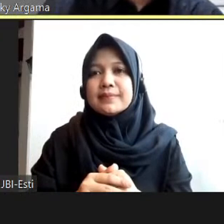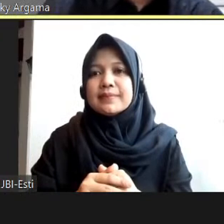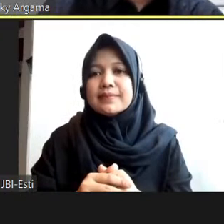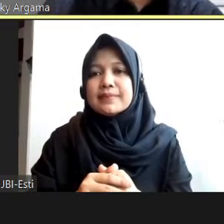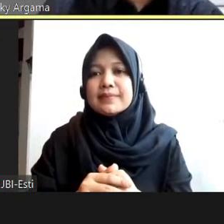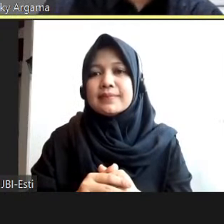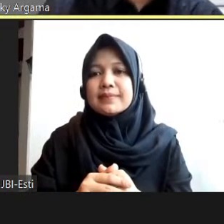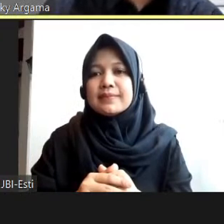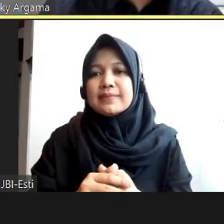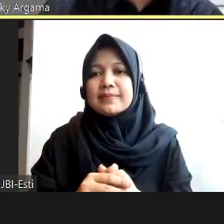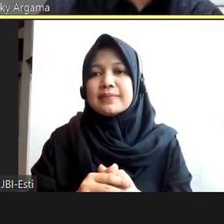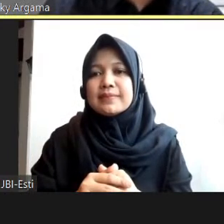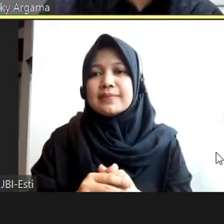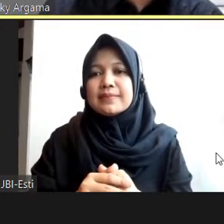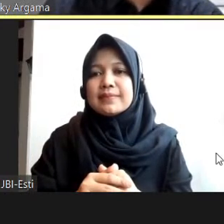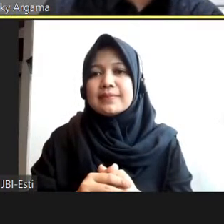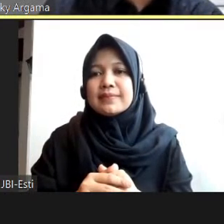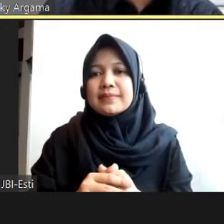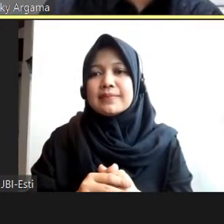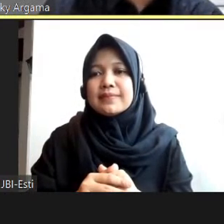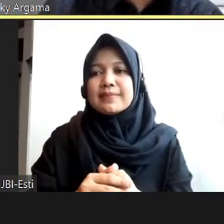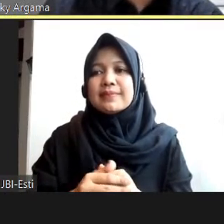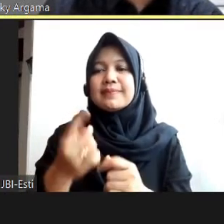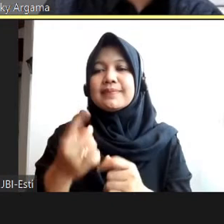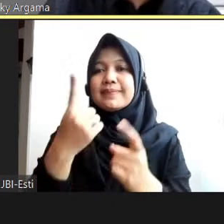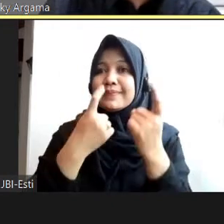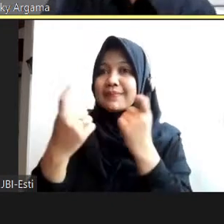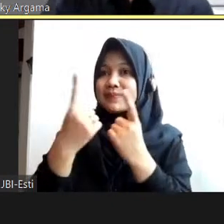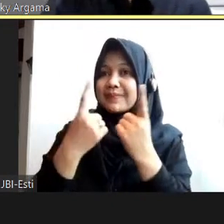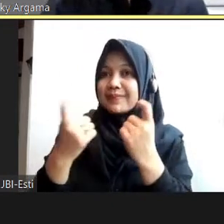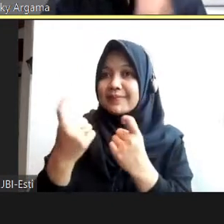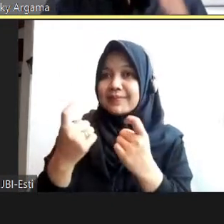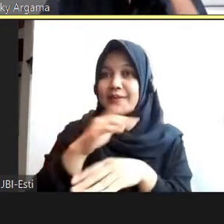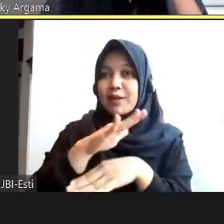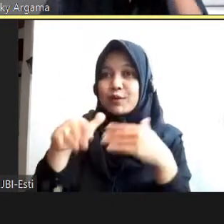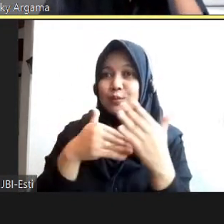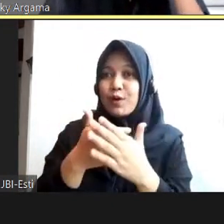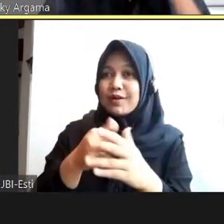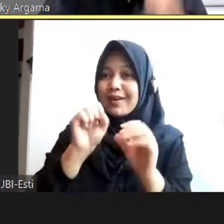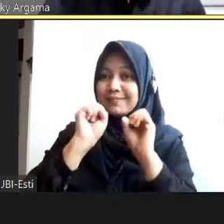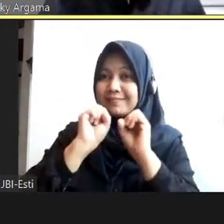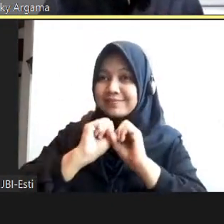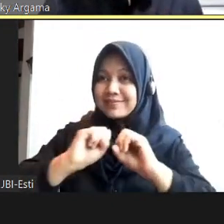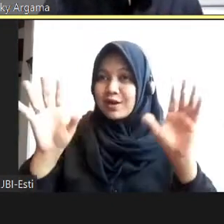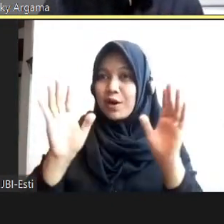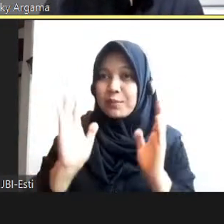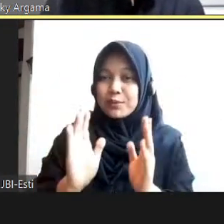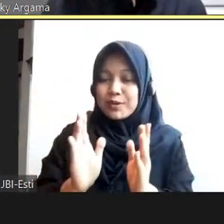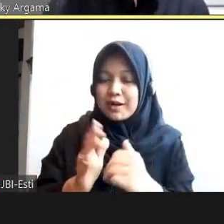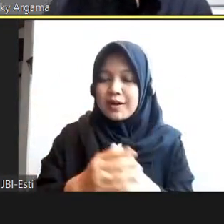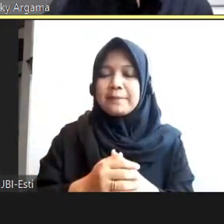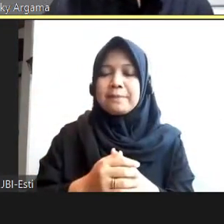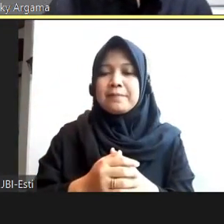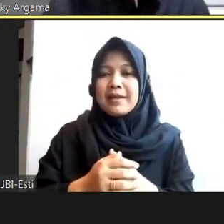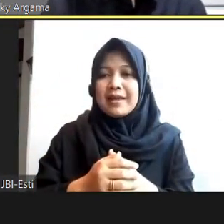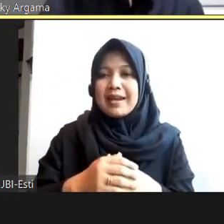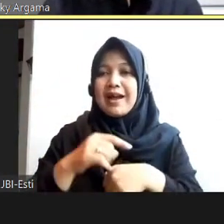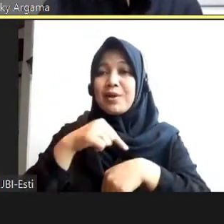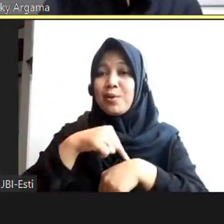Sepertinya semua pertanyaan sudah terjawab, ya. Mudah-mudahan semuanya sudah terjawab. Dan karena waktu